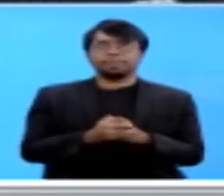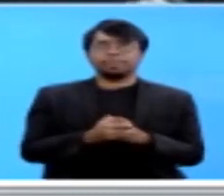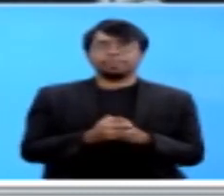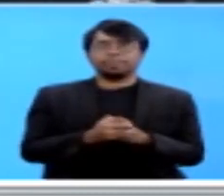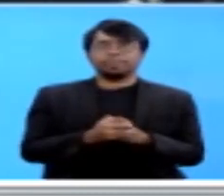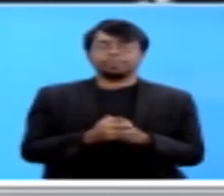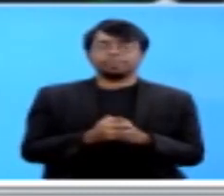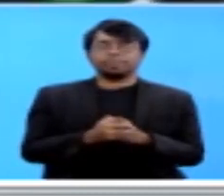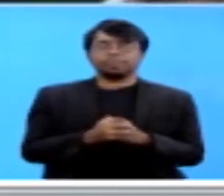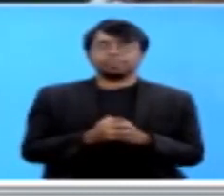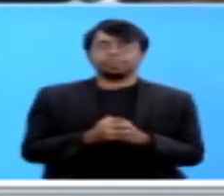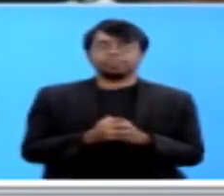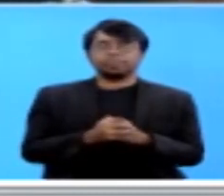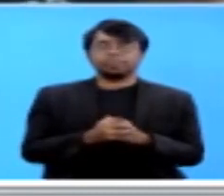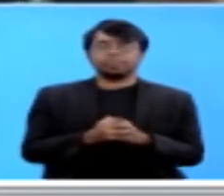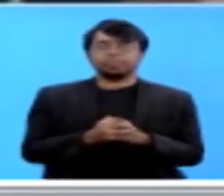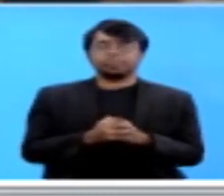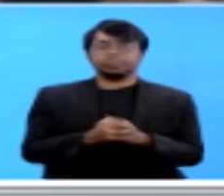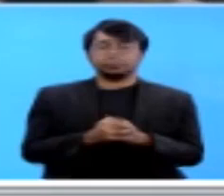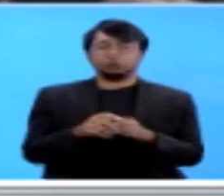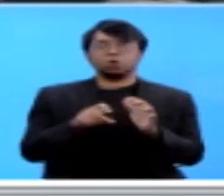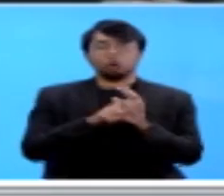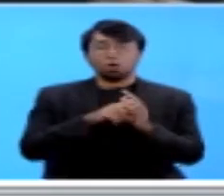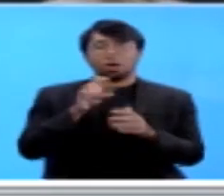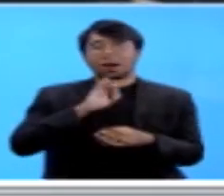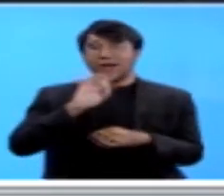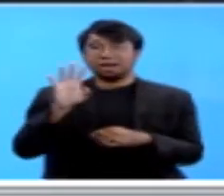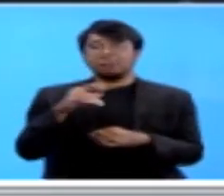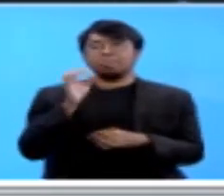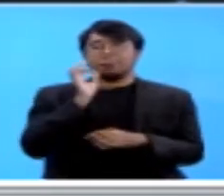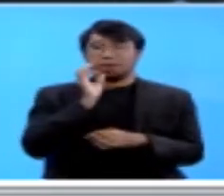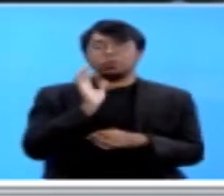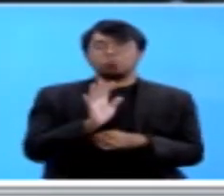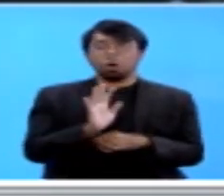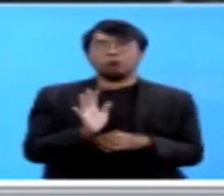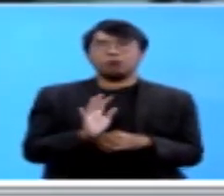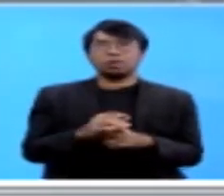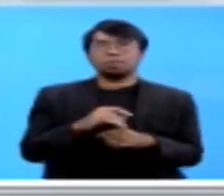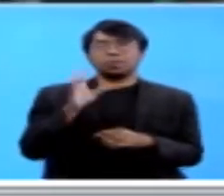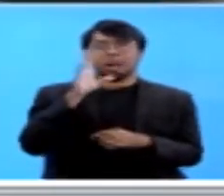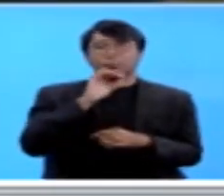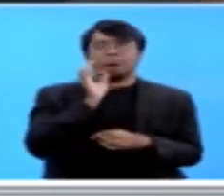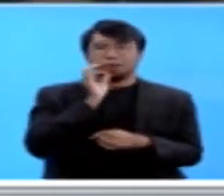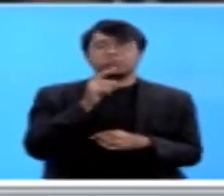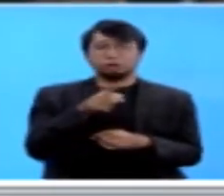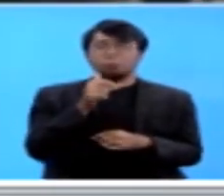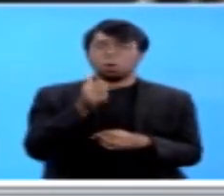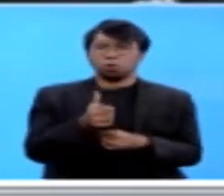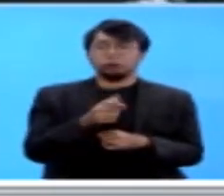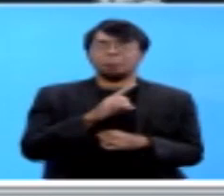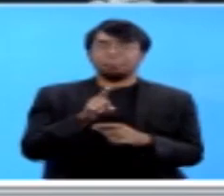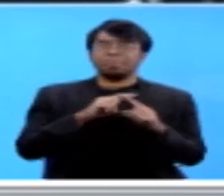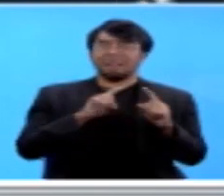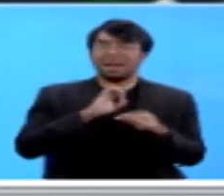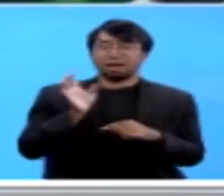sekedar minta maaf. Minta maaf itu bagus, itu harus dilakukan. Tapi apakah berhenti pada minta maaf? Nah, ini penting kita